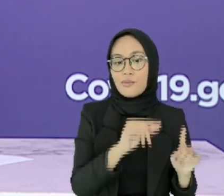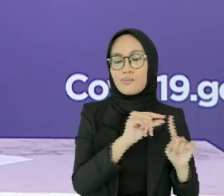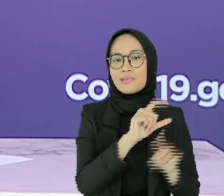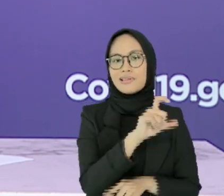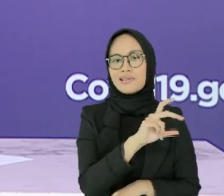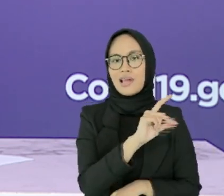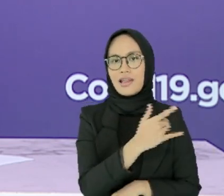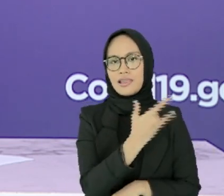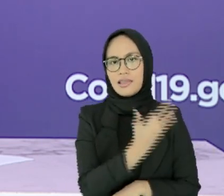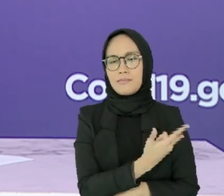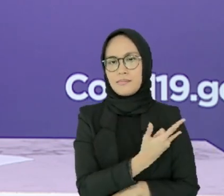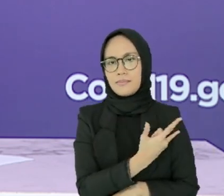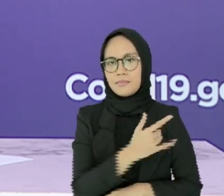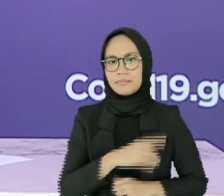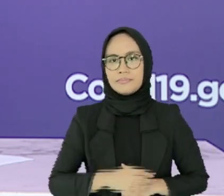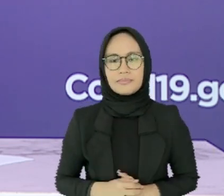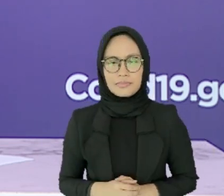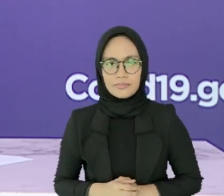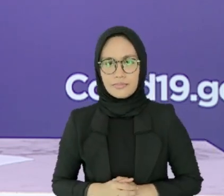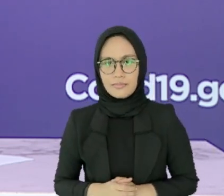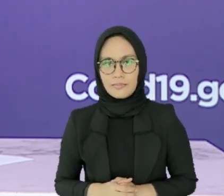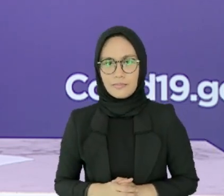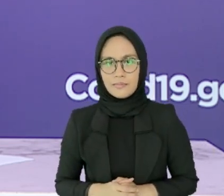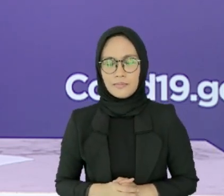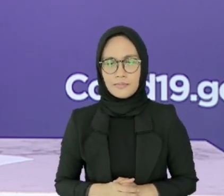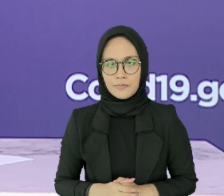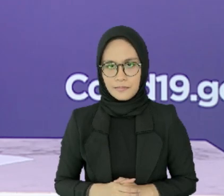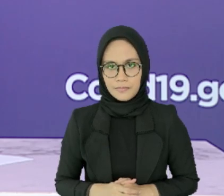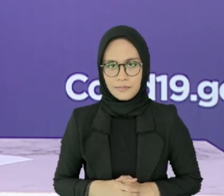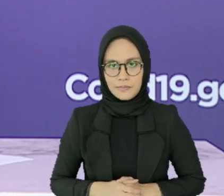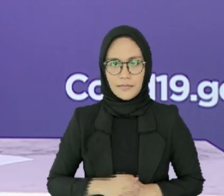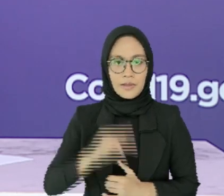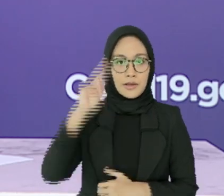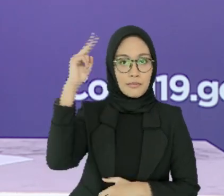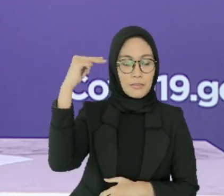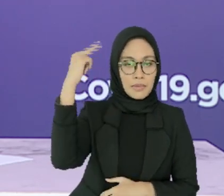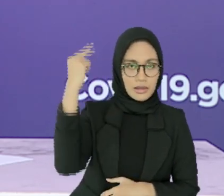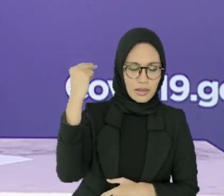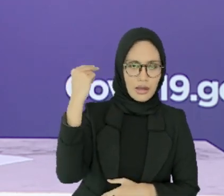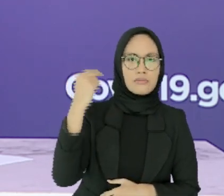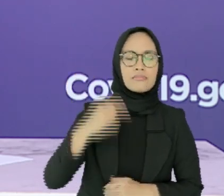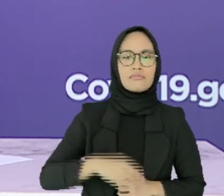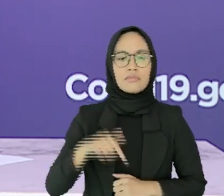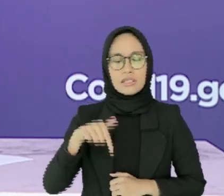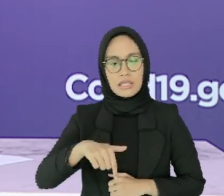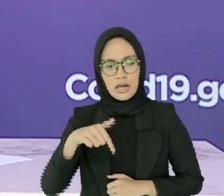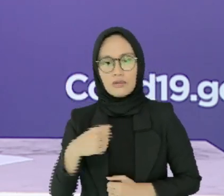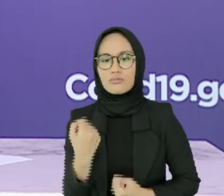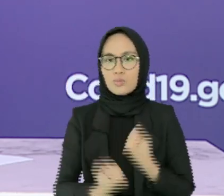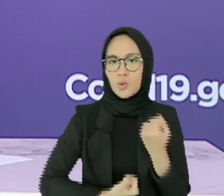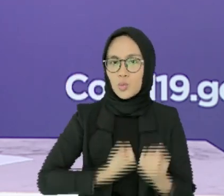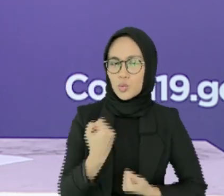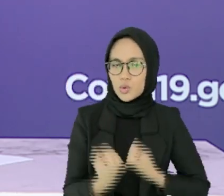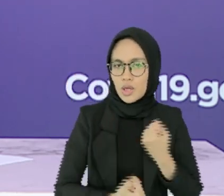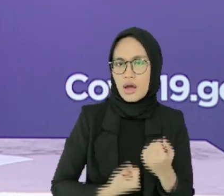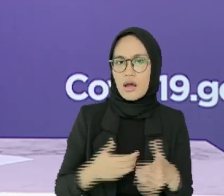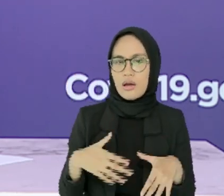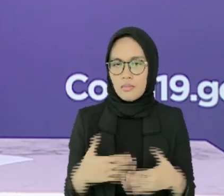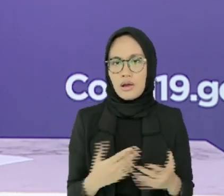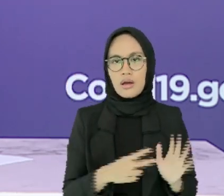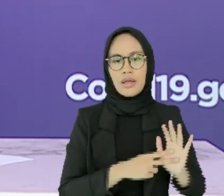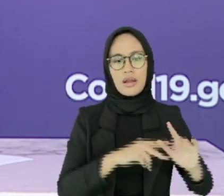benar-benar akurat Pemerintah perlu untuk terus berupaya mendorong penggunaan metode deteksi